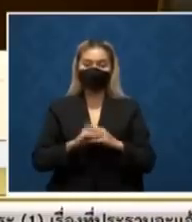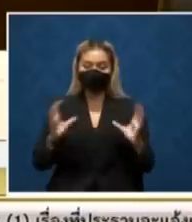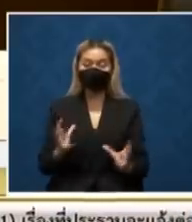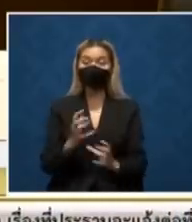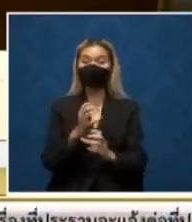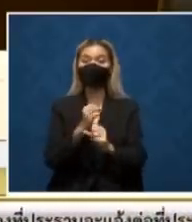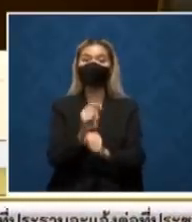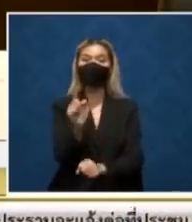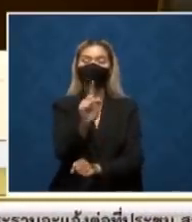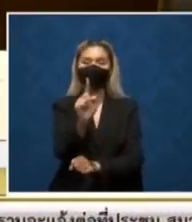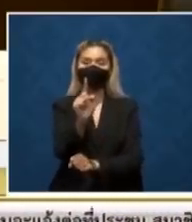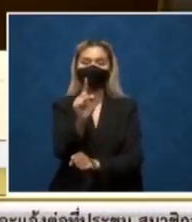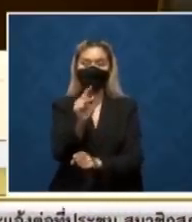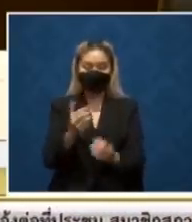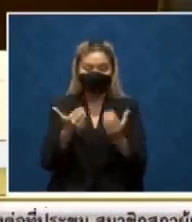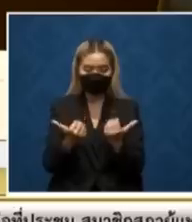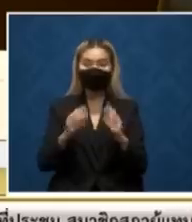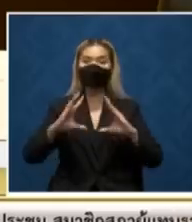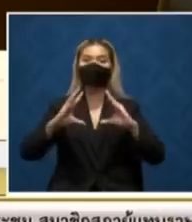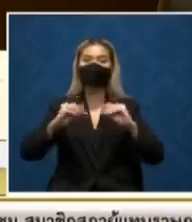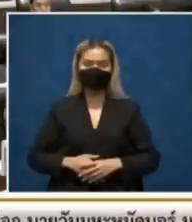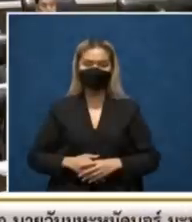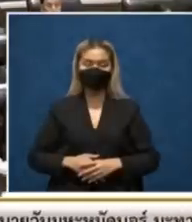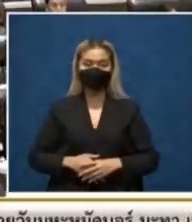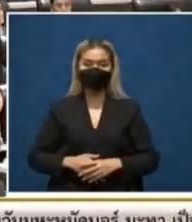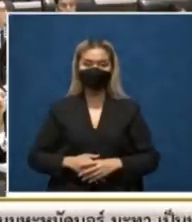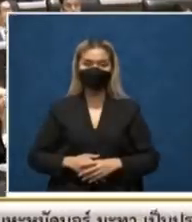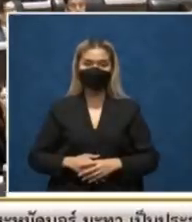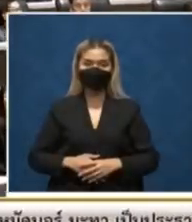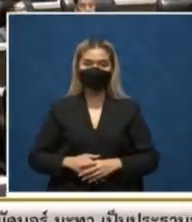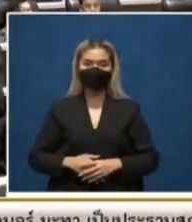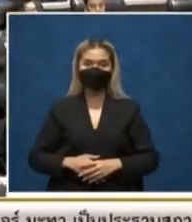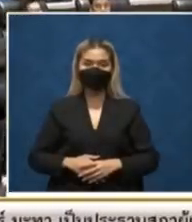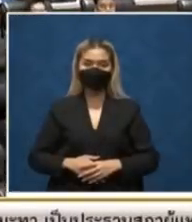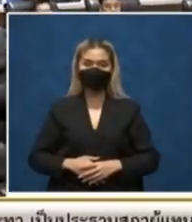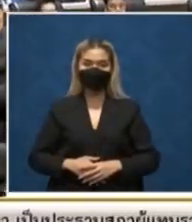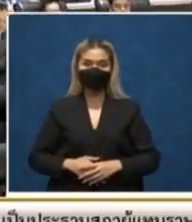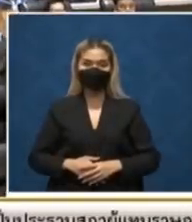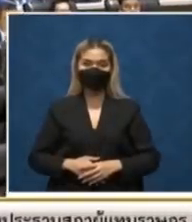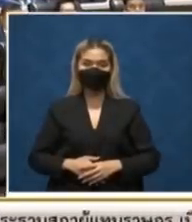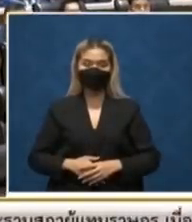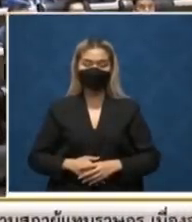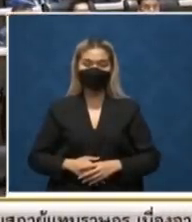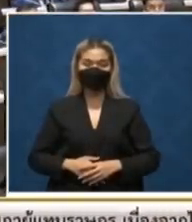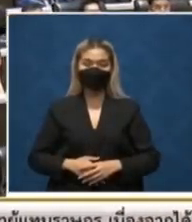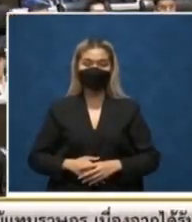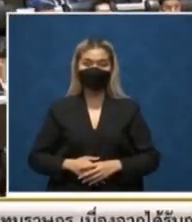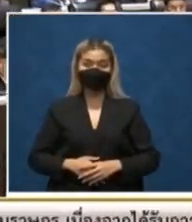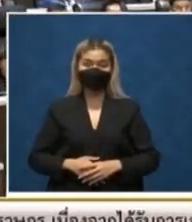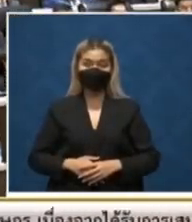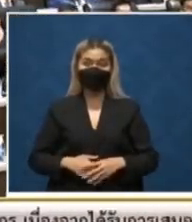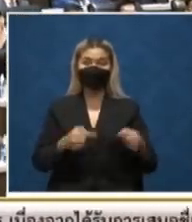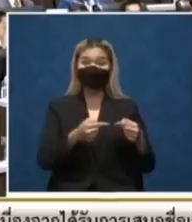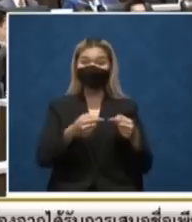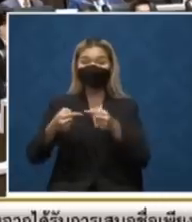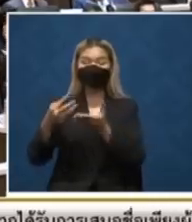แล้วค่ะขออีกทีค่ะ ก็มติที่ประชุมก็ให้เสนอให้ผมเป็นคนที่จะต้องลงเตะ